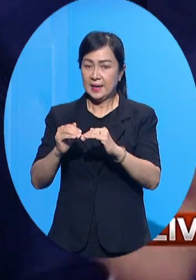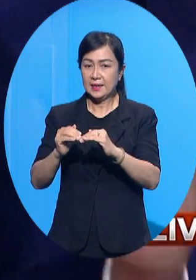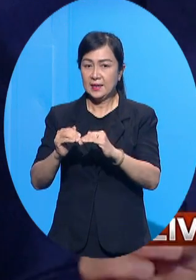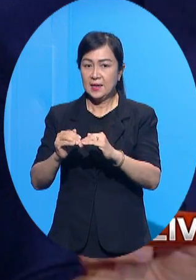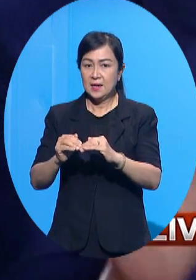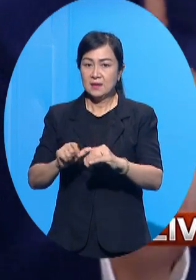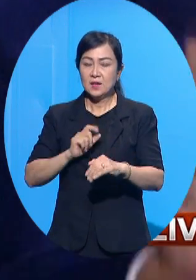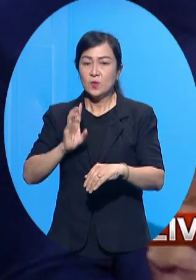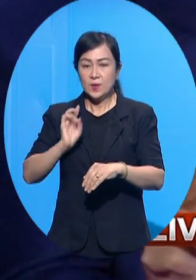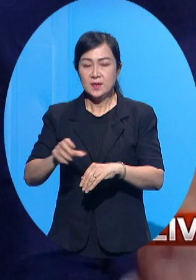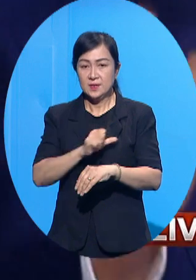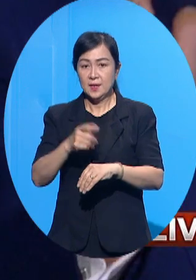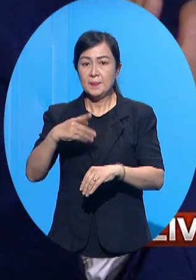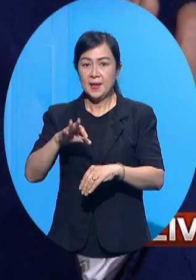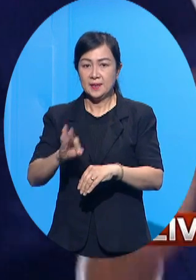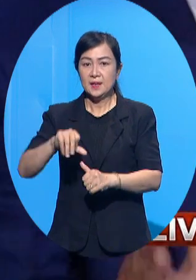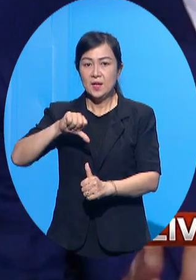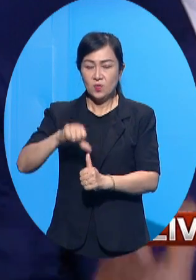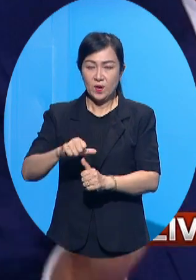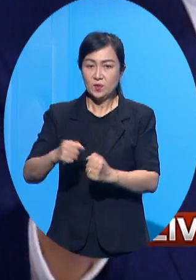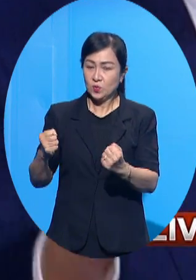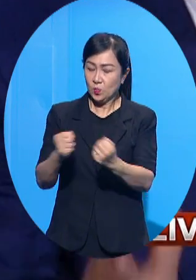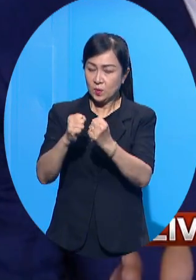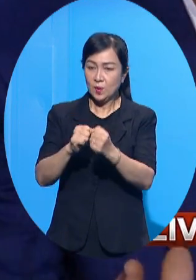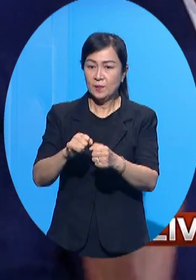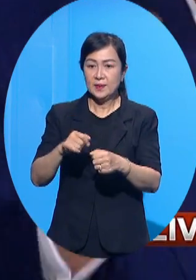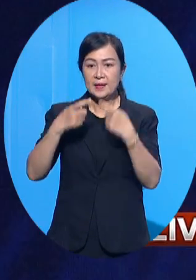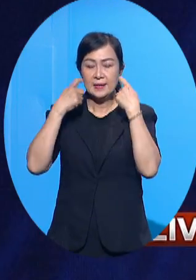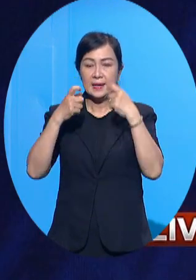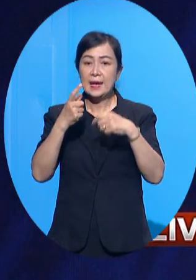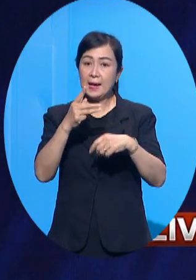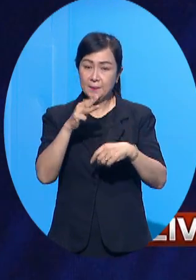quyền tự quyết của Người Palestine liên quan đến cuộc xung đột Israel hamas